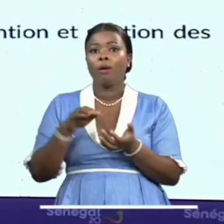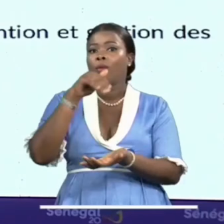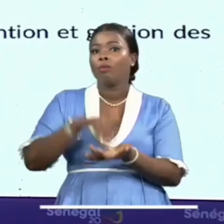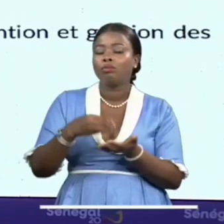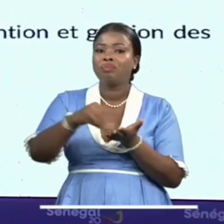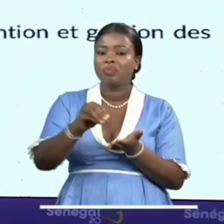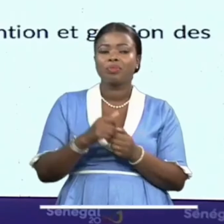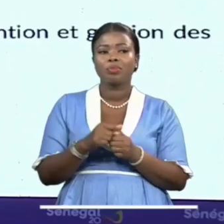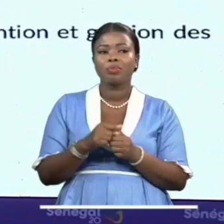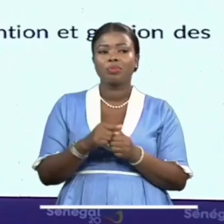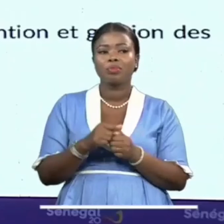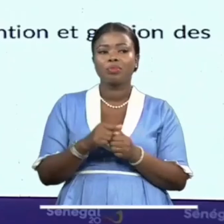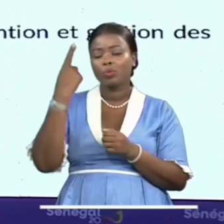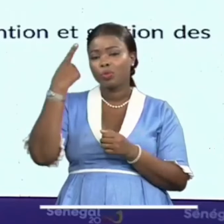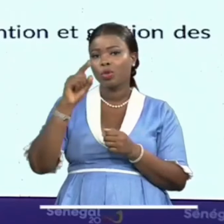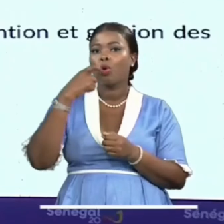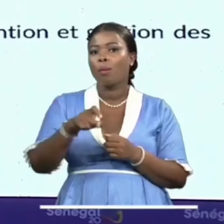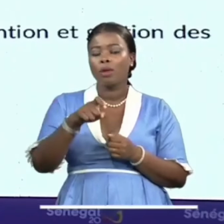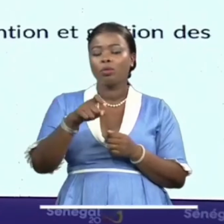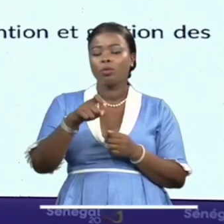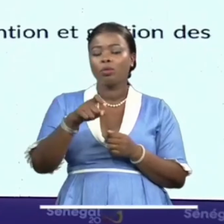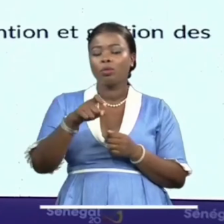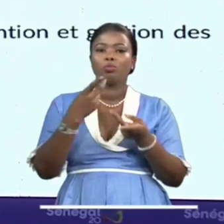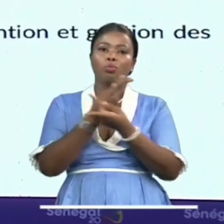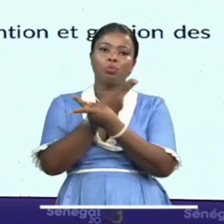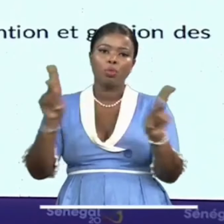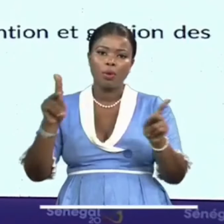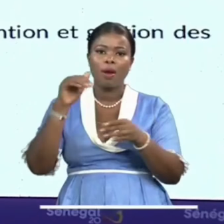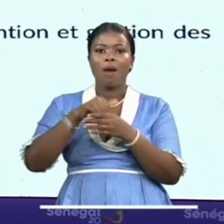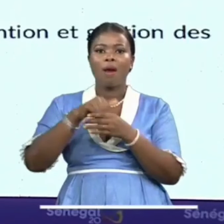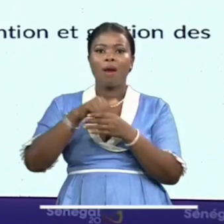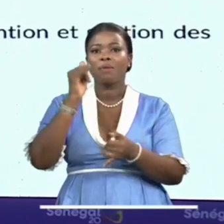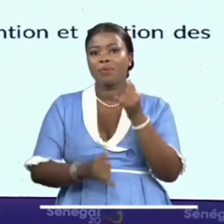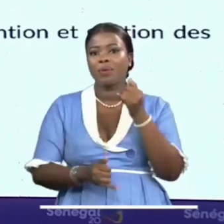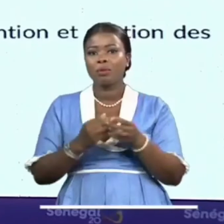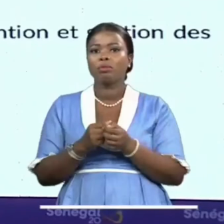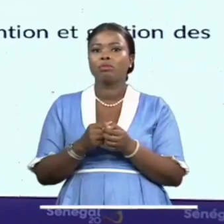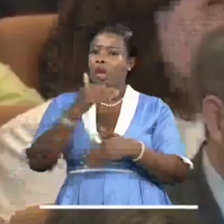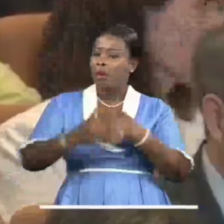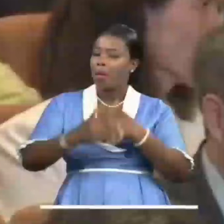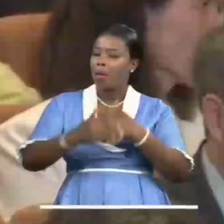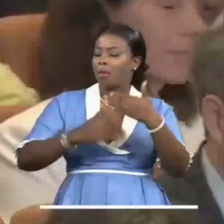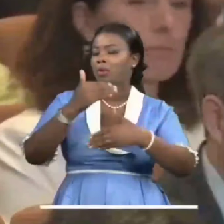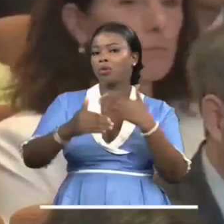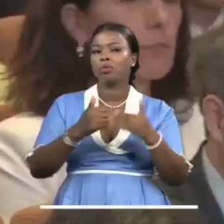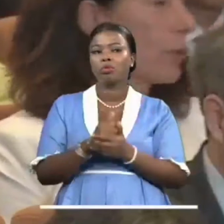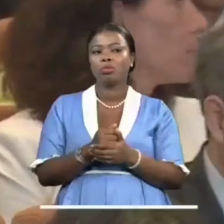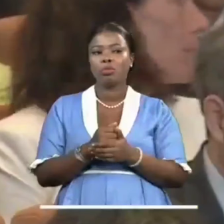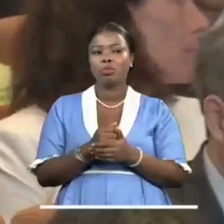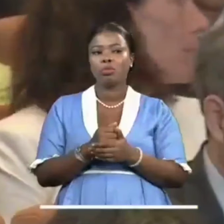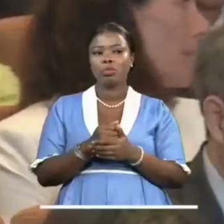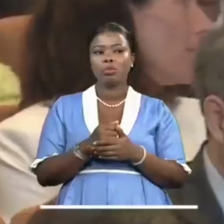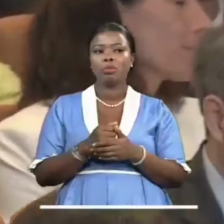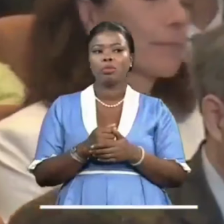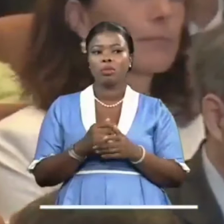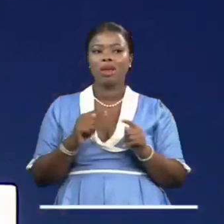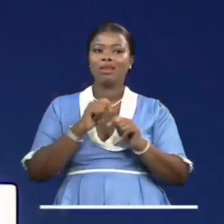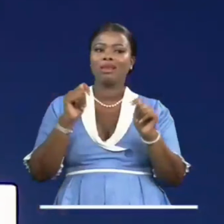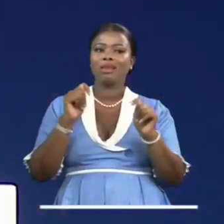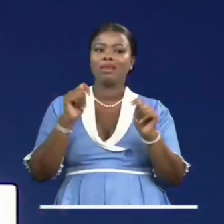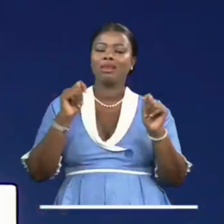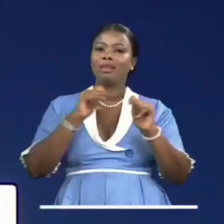notamment pour la commande publique et c'est fondamental et enfin on va améliorer l'efficac l'investissement vraiment à travers une meilleure